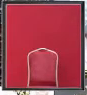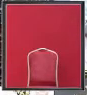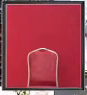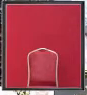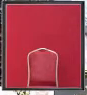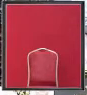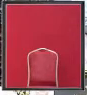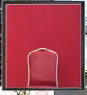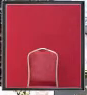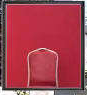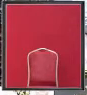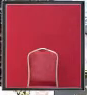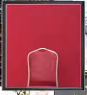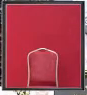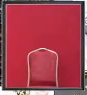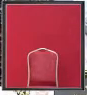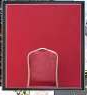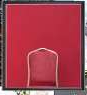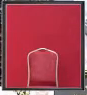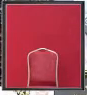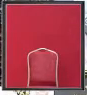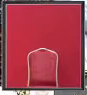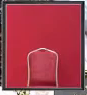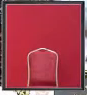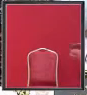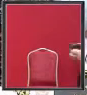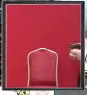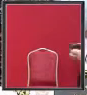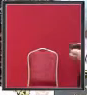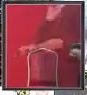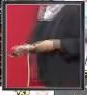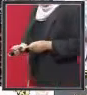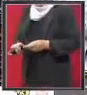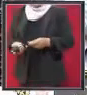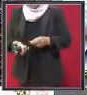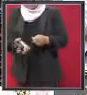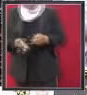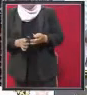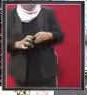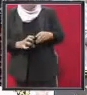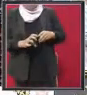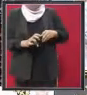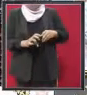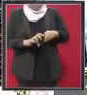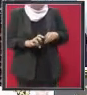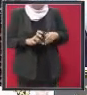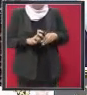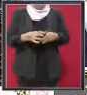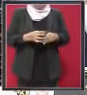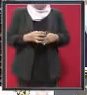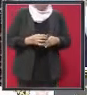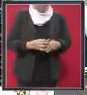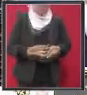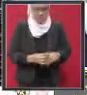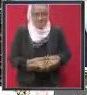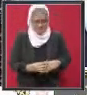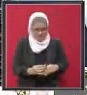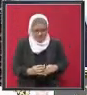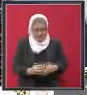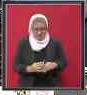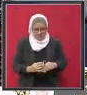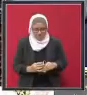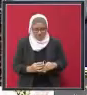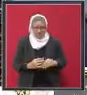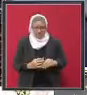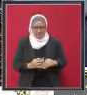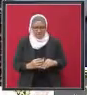Maksudnya Menteri seorang pemurah. Yang mahu saya faham, tak faham. Menteri, maksudnya peruntukkan Menteri tambahan KDM, Kementerian, habis. Terima kasih, Menteri.